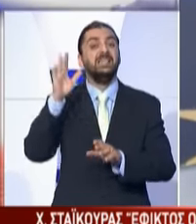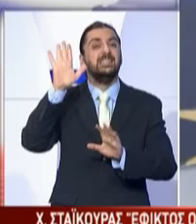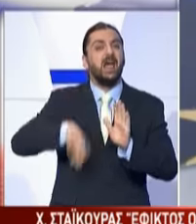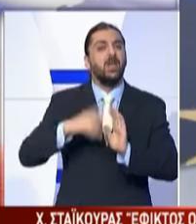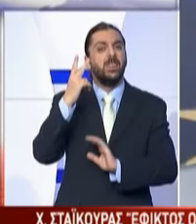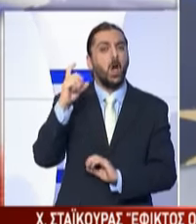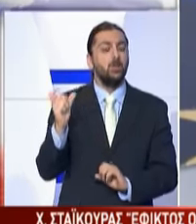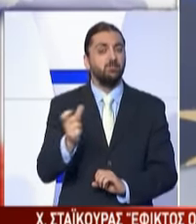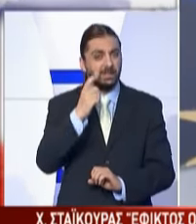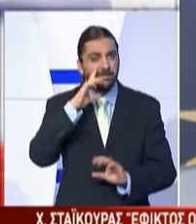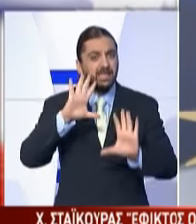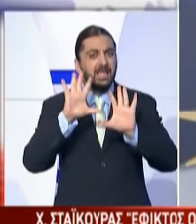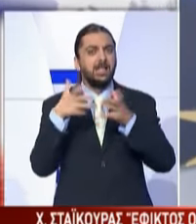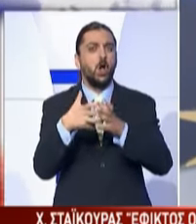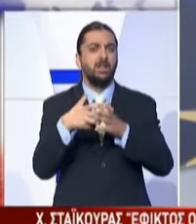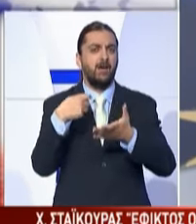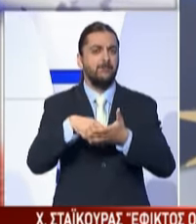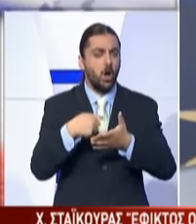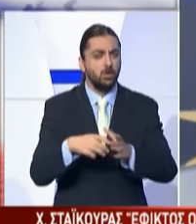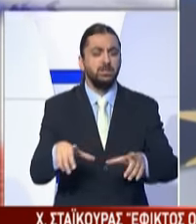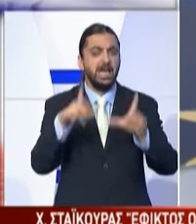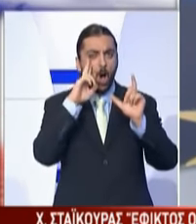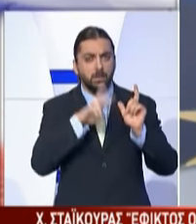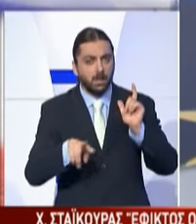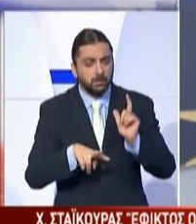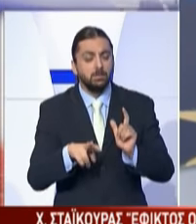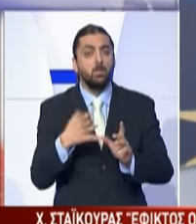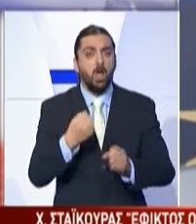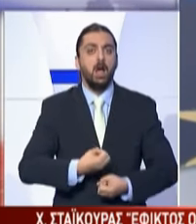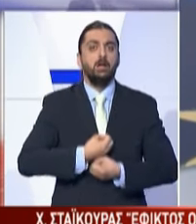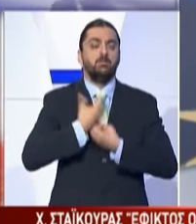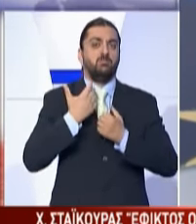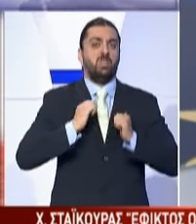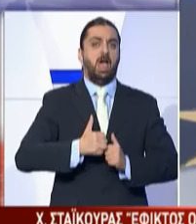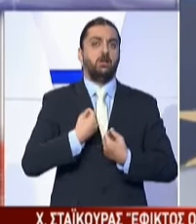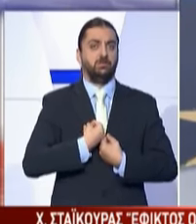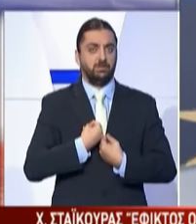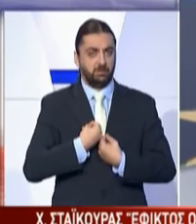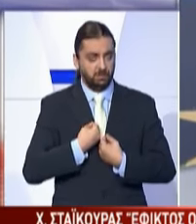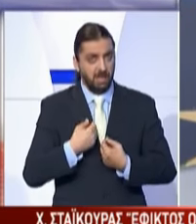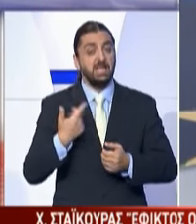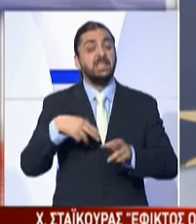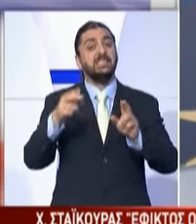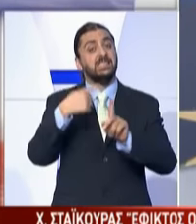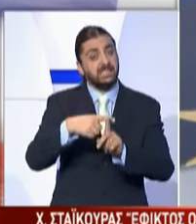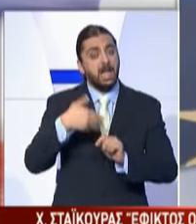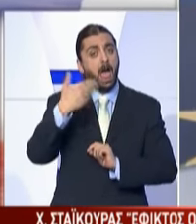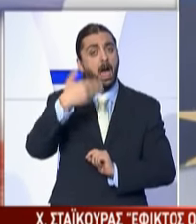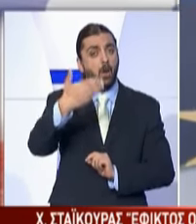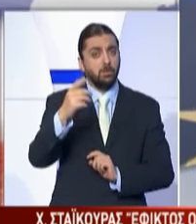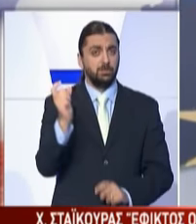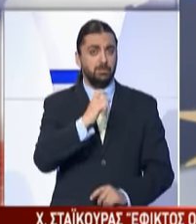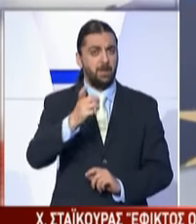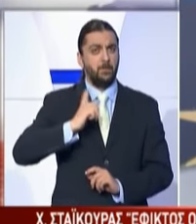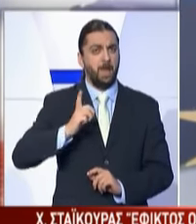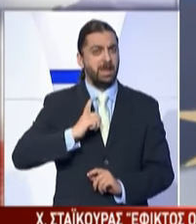2 μήνες στους έμεσους φόρους, σε συνδυασμό με την ενίσχυση των άμεσων φόρων που αναμείνεται τους επόμενους μήνες, με